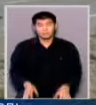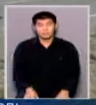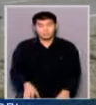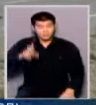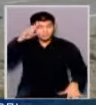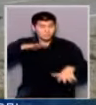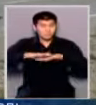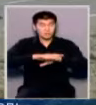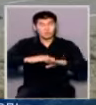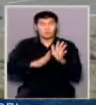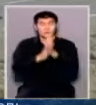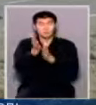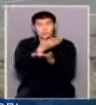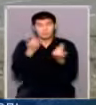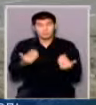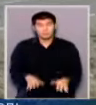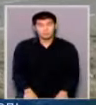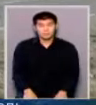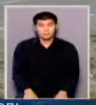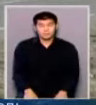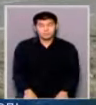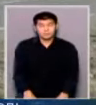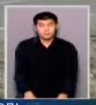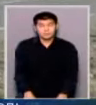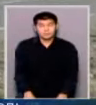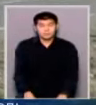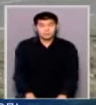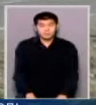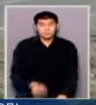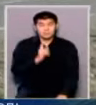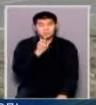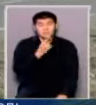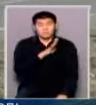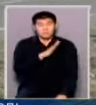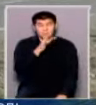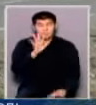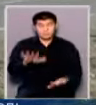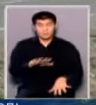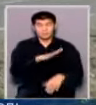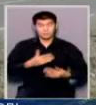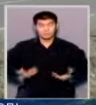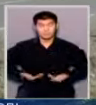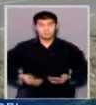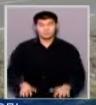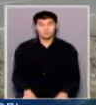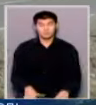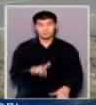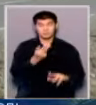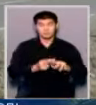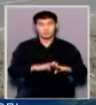елде шөп шықпай бір қиын қыстау орын алған заман орын алды. Осындай